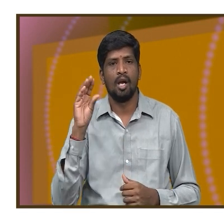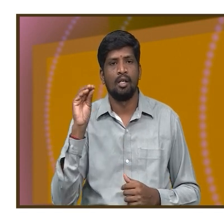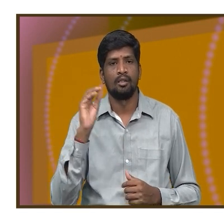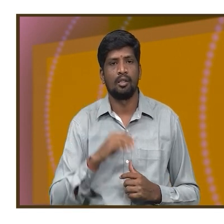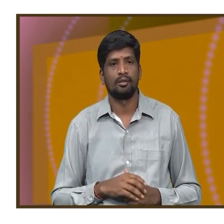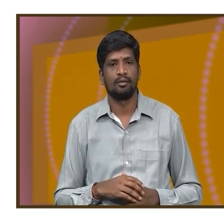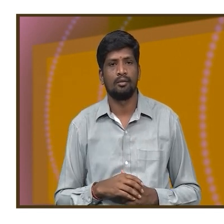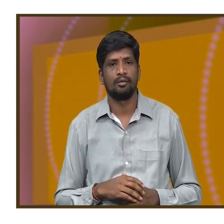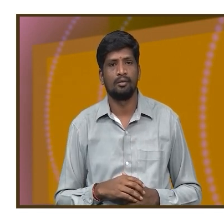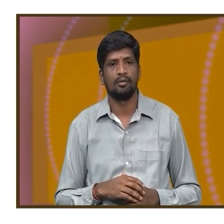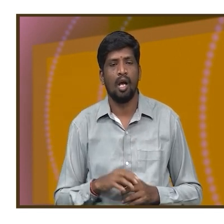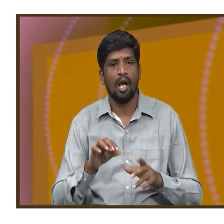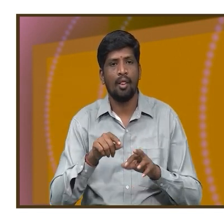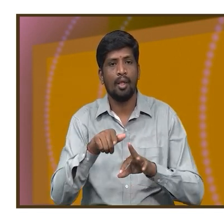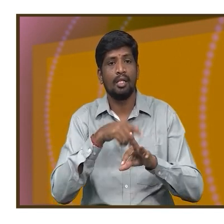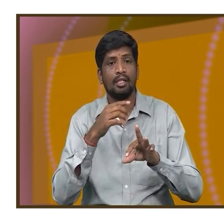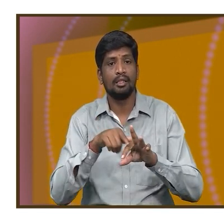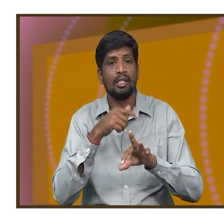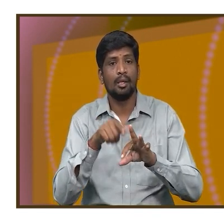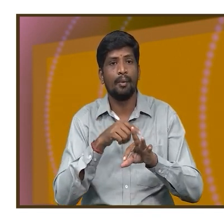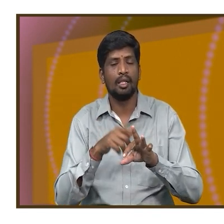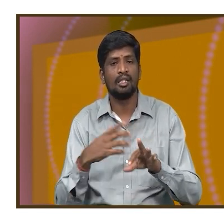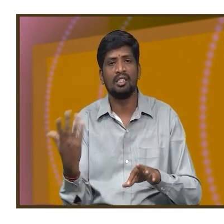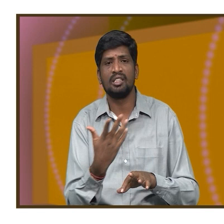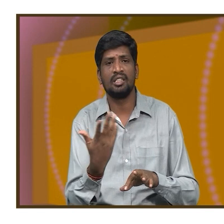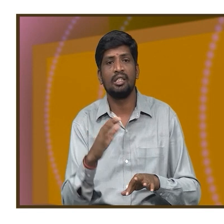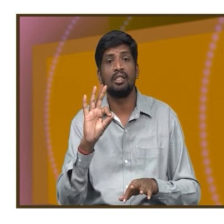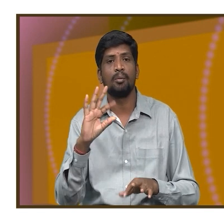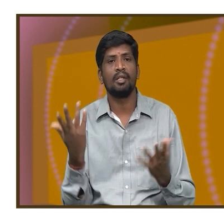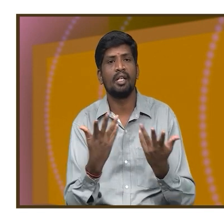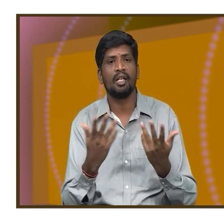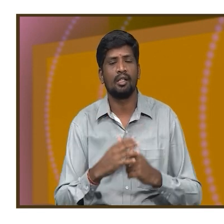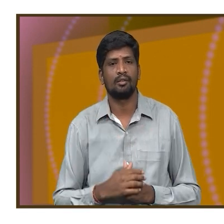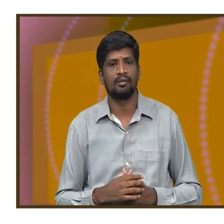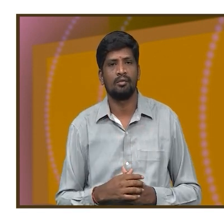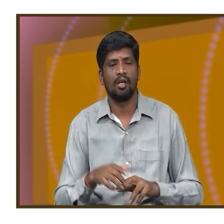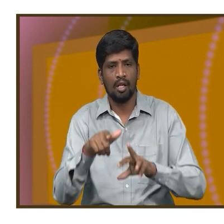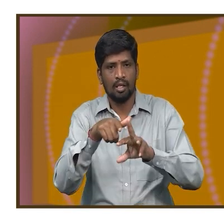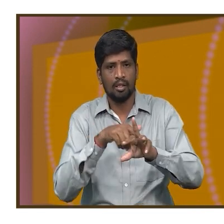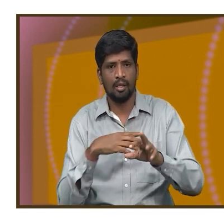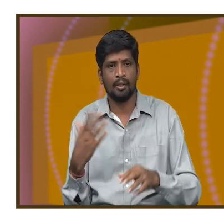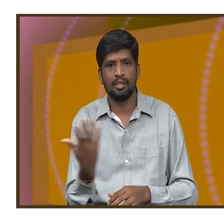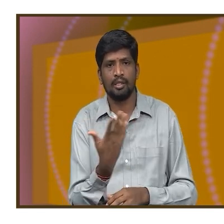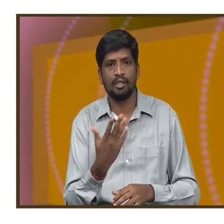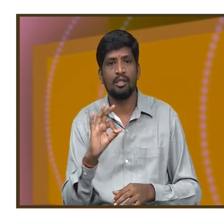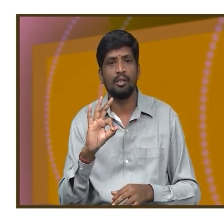அந்த கதையில் செருப்பினுடைய சிறப்பாக அவர் என்ன கூறுகிறார்? செருப்பினுடைய சிறப்பு